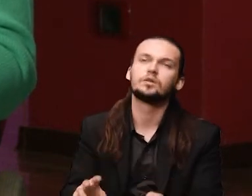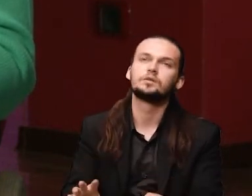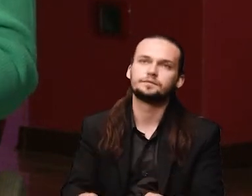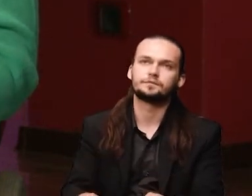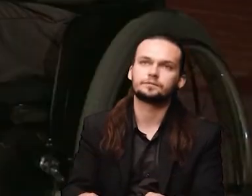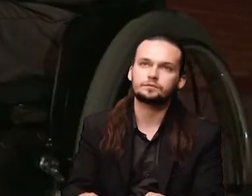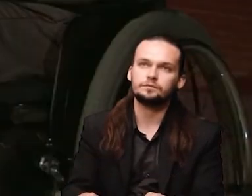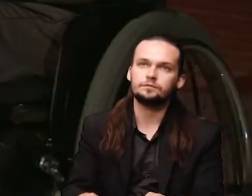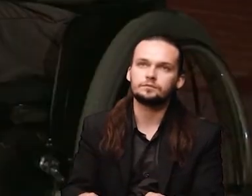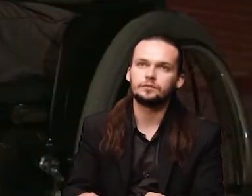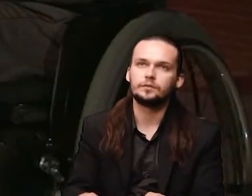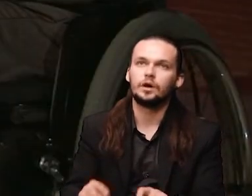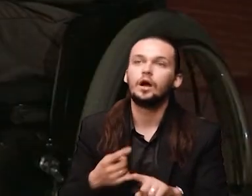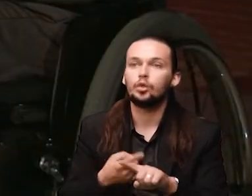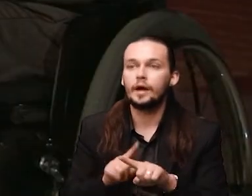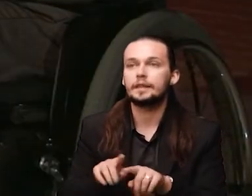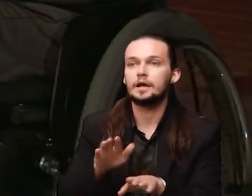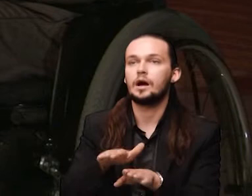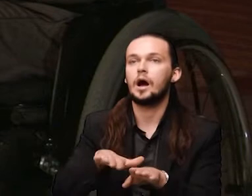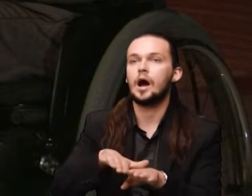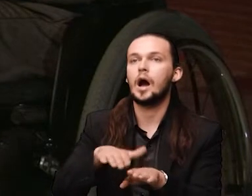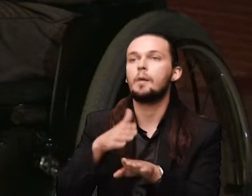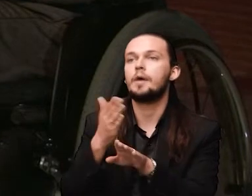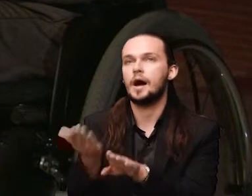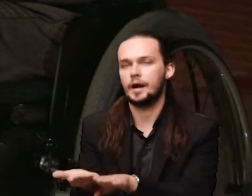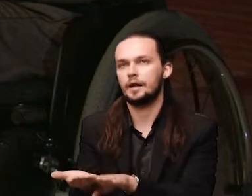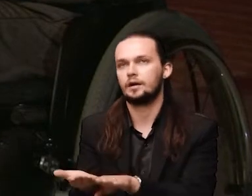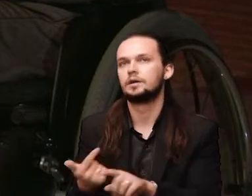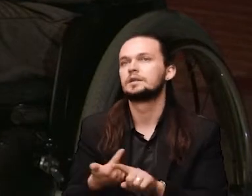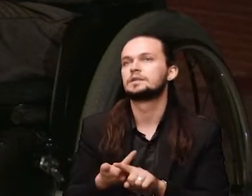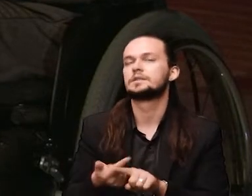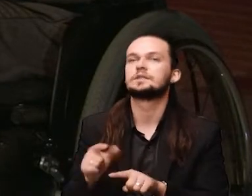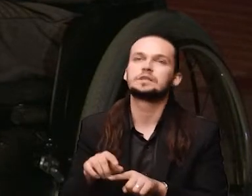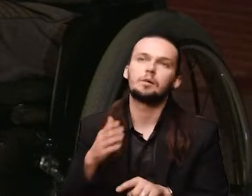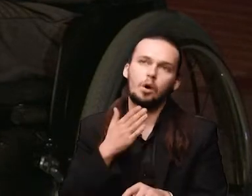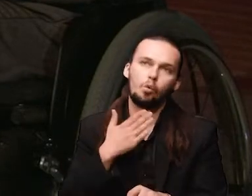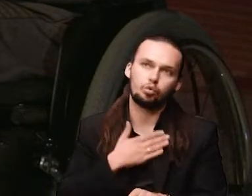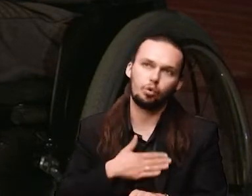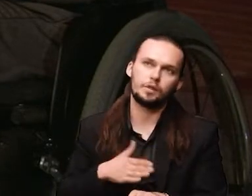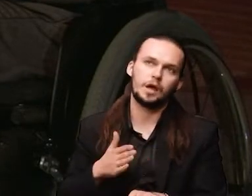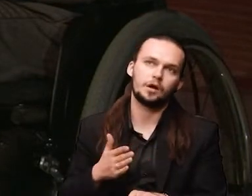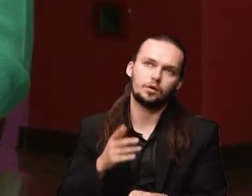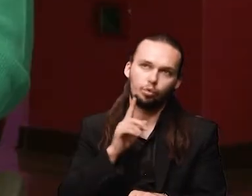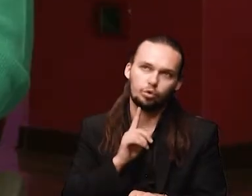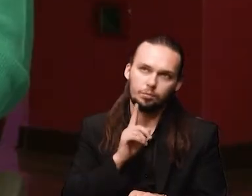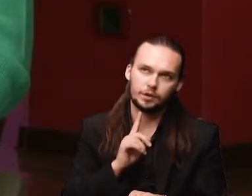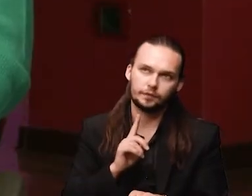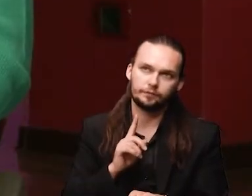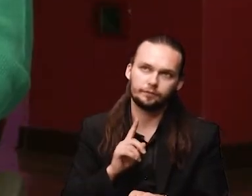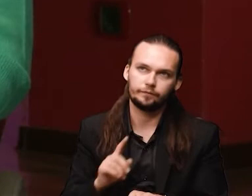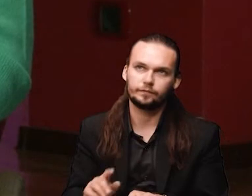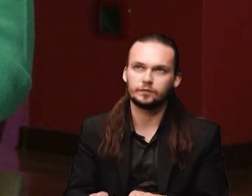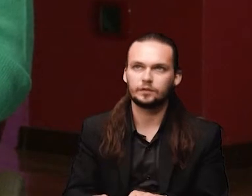Реагенты, которые... Да. Но вот это, да, аппарель, пандус, вот это самое удобное. Ну и то этим водитель не хотел воспользоваться.